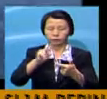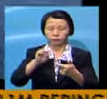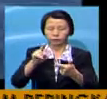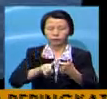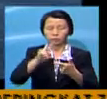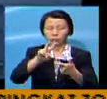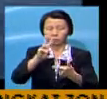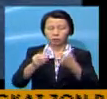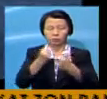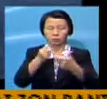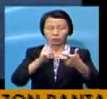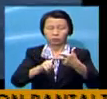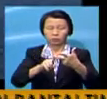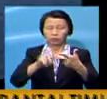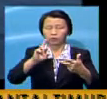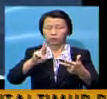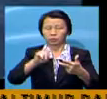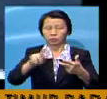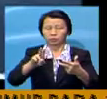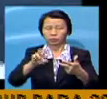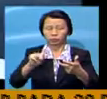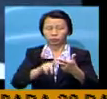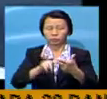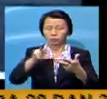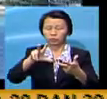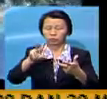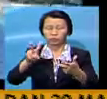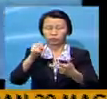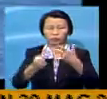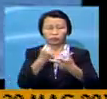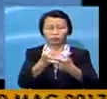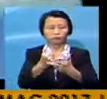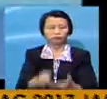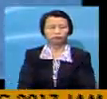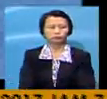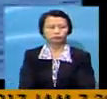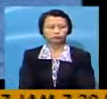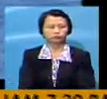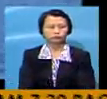26 tahun dan Mohamad Ridwan Ismail 32 tahunara